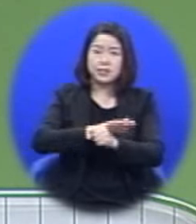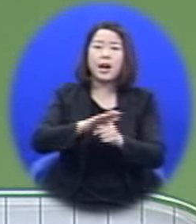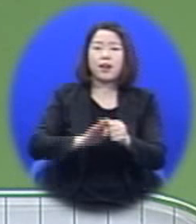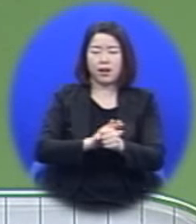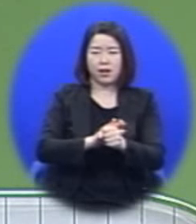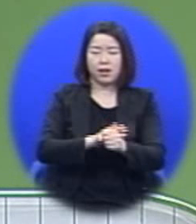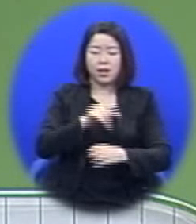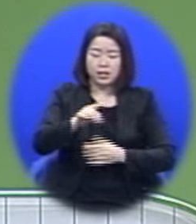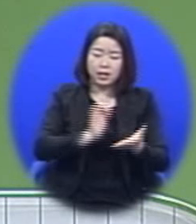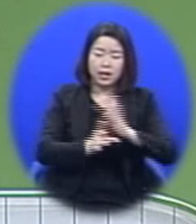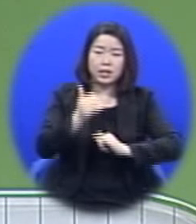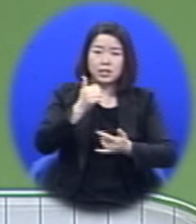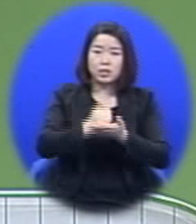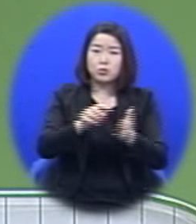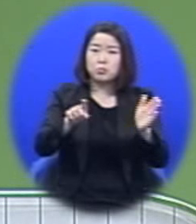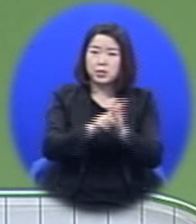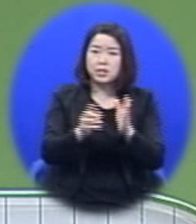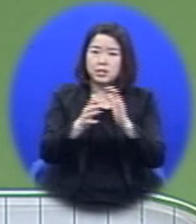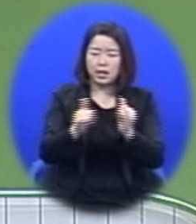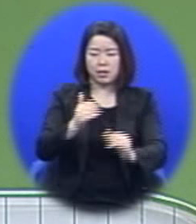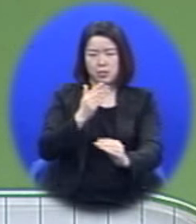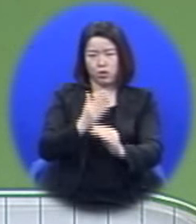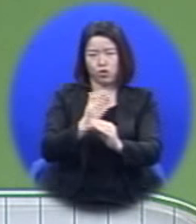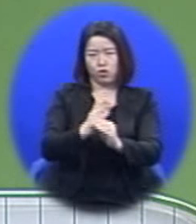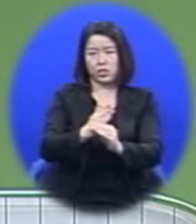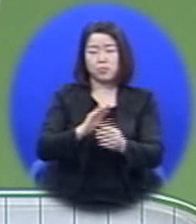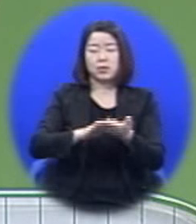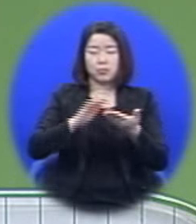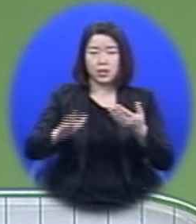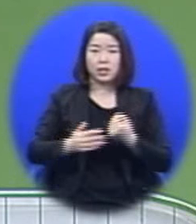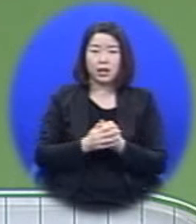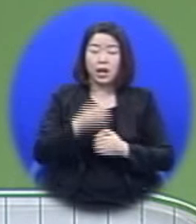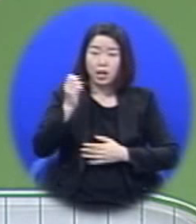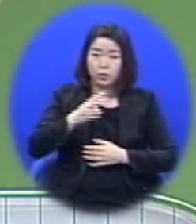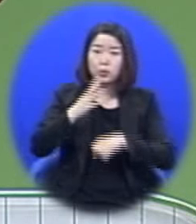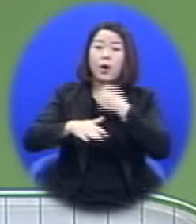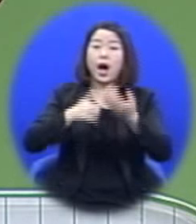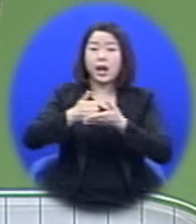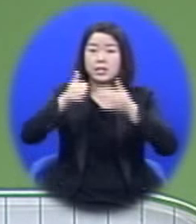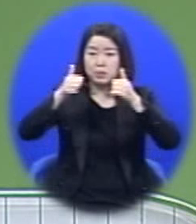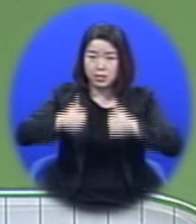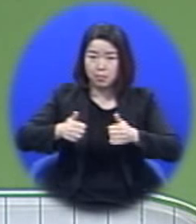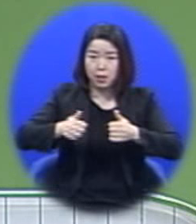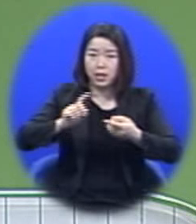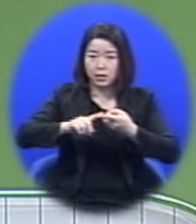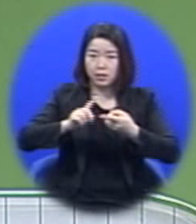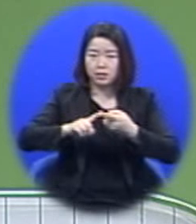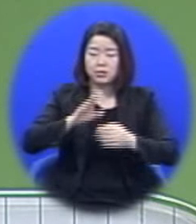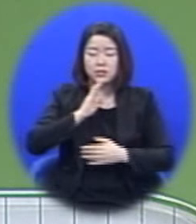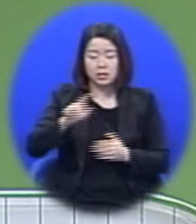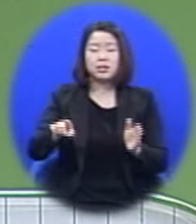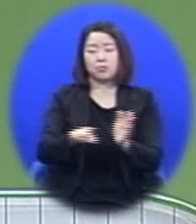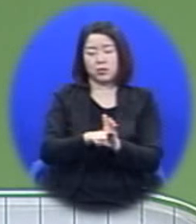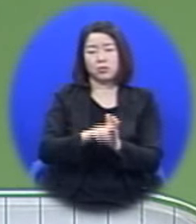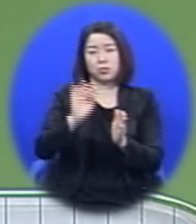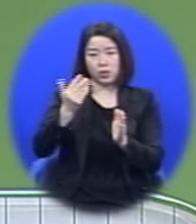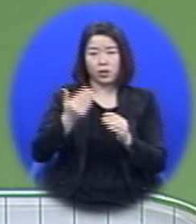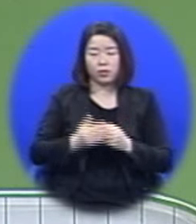이게 예수 믿는 사람의 핵심입니다. 그리고 하나님이 재판하실 것을 진짜 믿는 거예요.